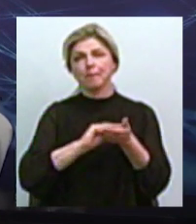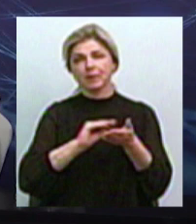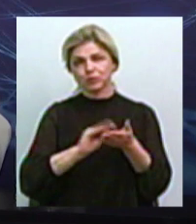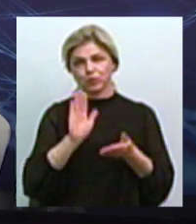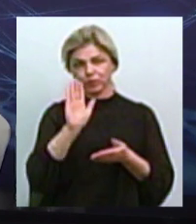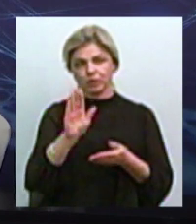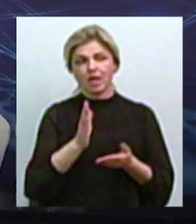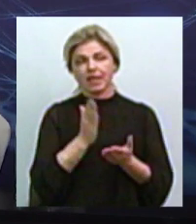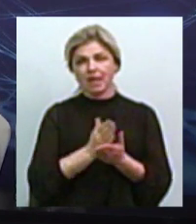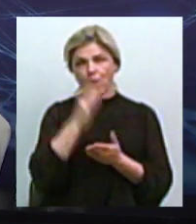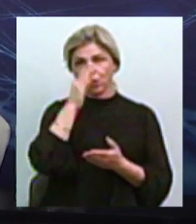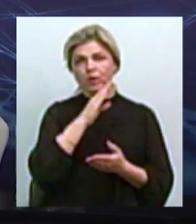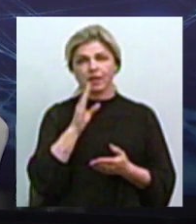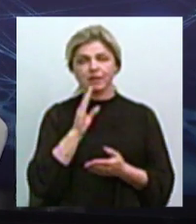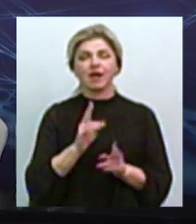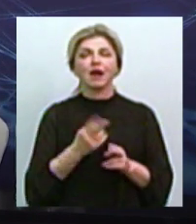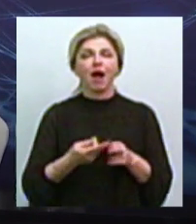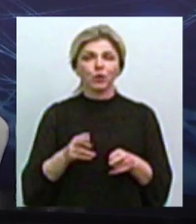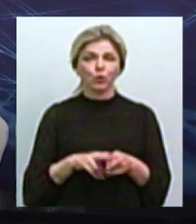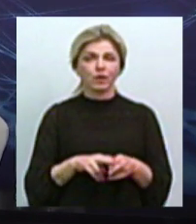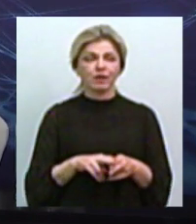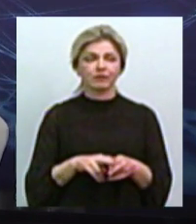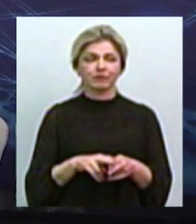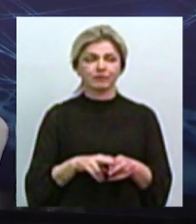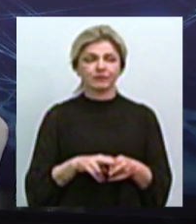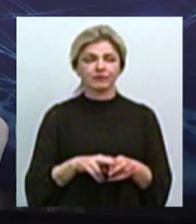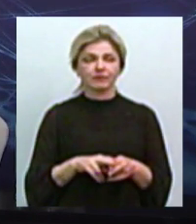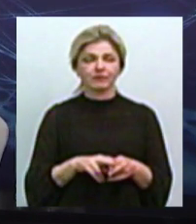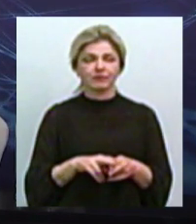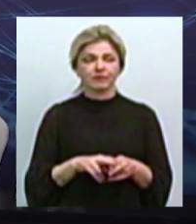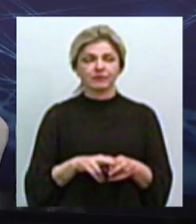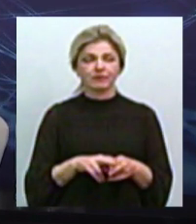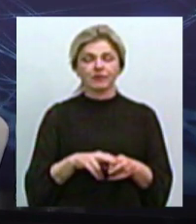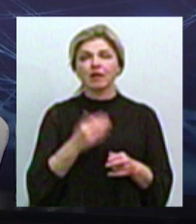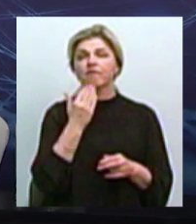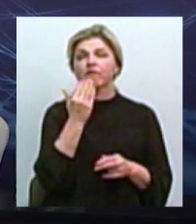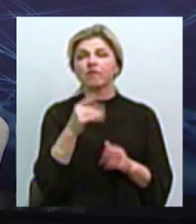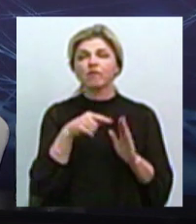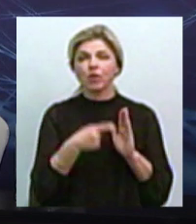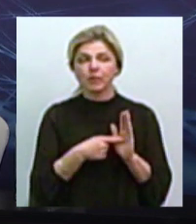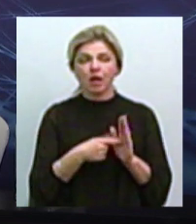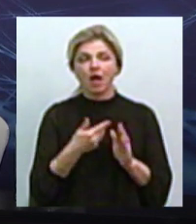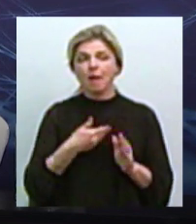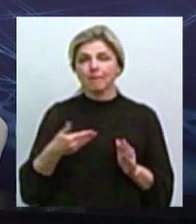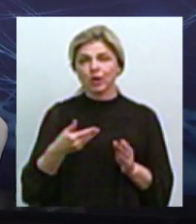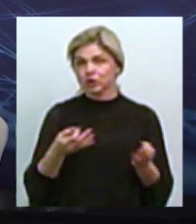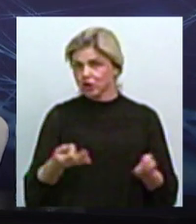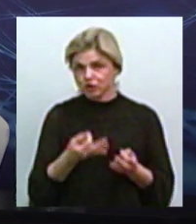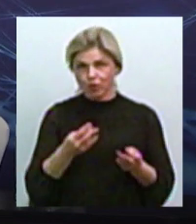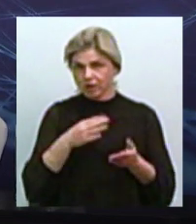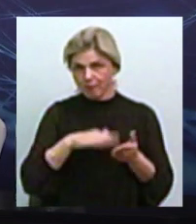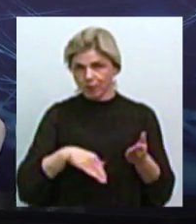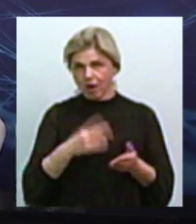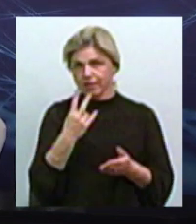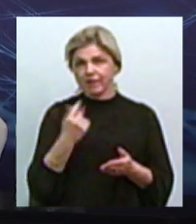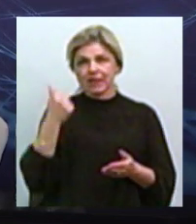В общем, есть родители, которые как-то не взбадриваются к концу проекта с вопросом, а мы там ничего не пропустили, а 2 недели уже